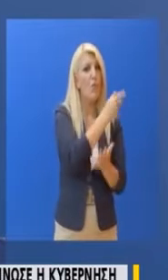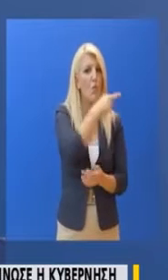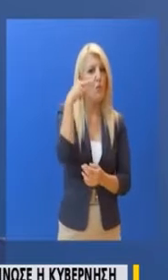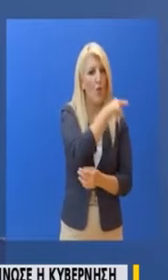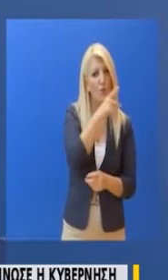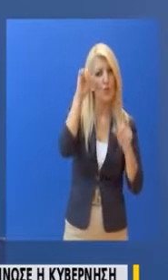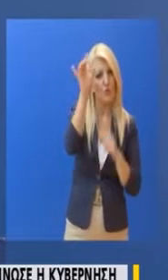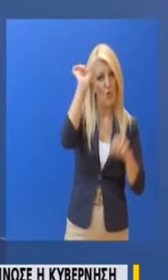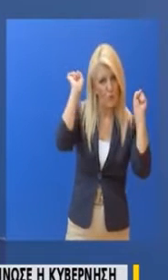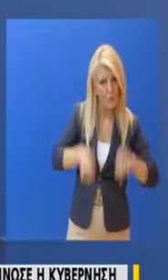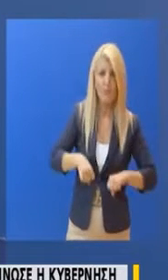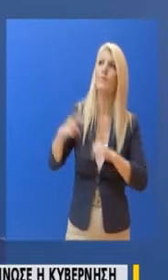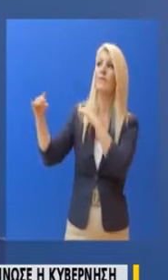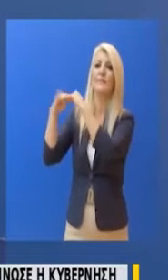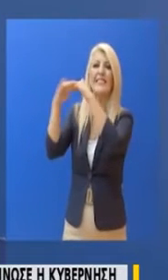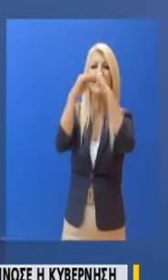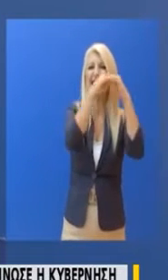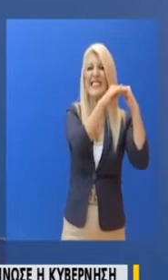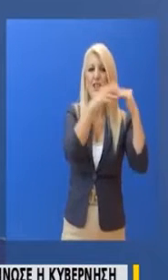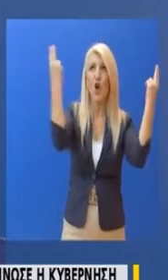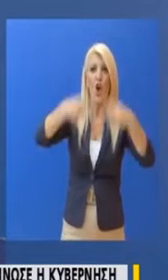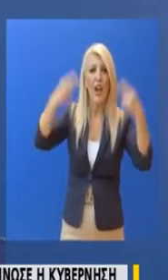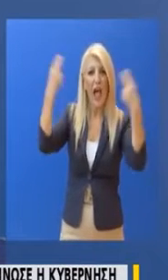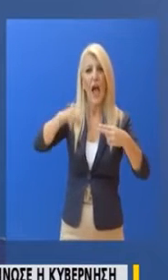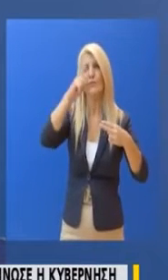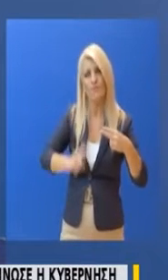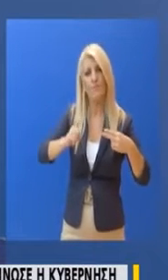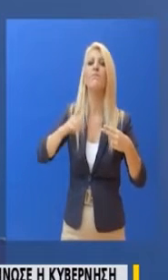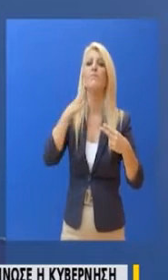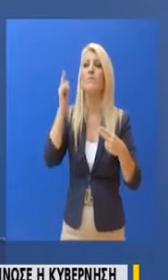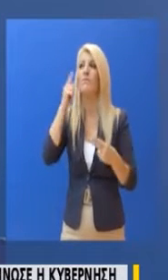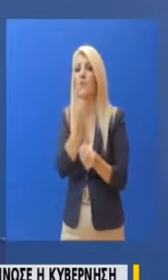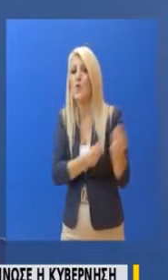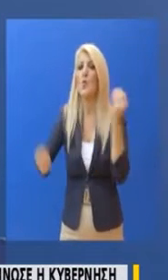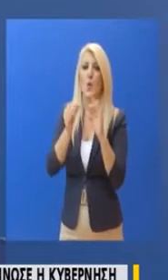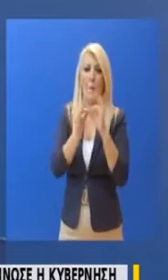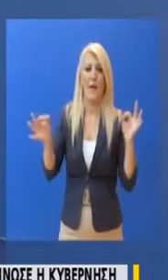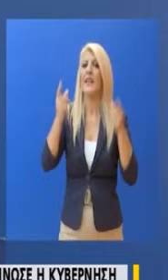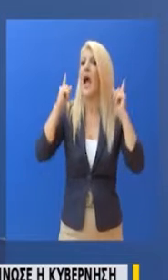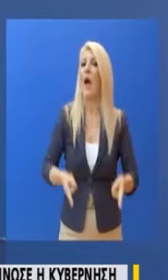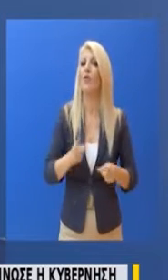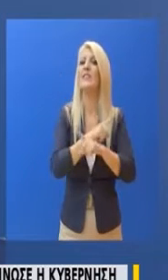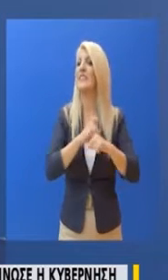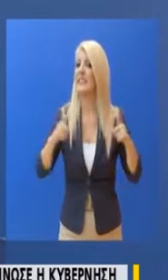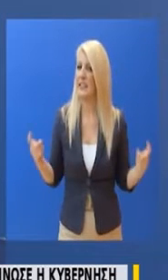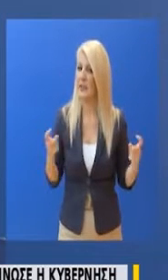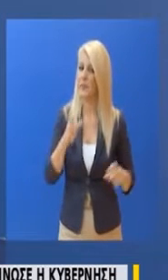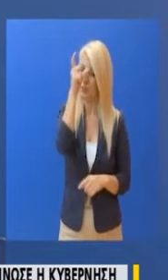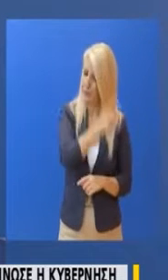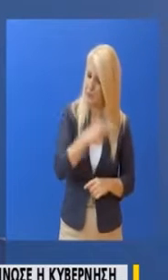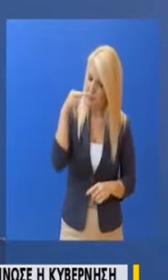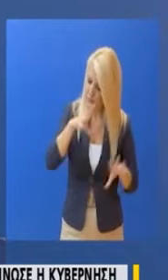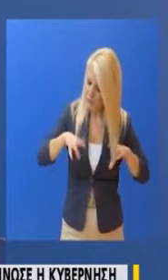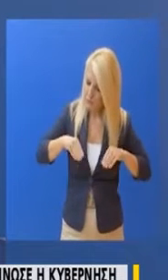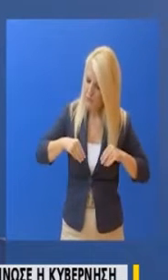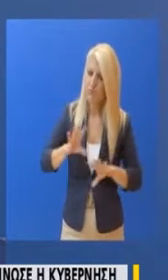σύνορα της χώρας. Ο Πρωθυπουργός αποδέχθηκε τη σχετική εισήγηση και αποφασίστηκαν τα εξής αναφορικά με τα χερσαία